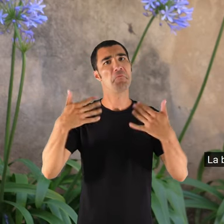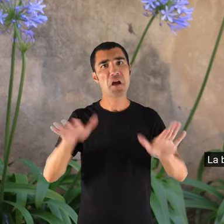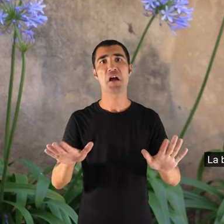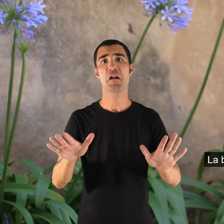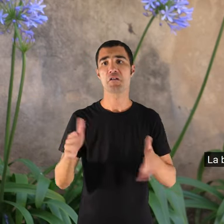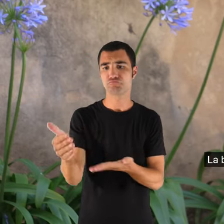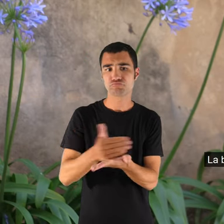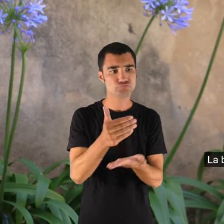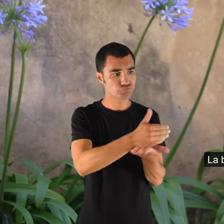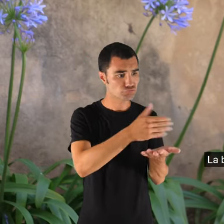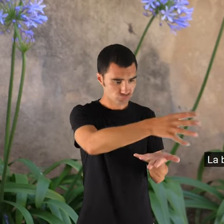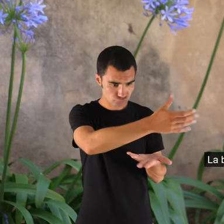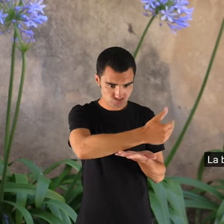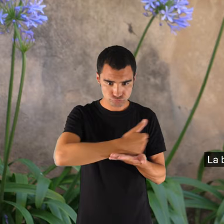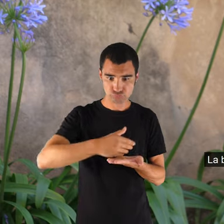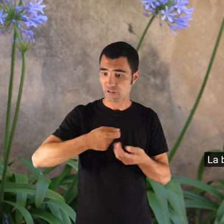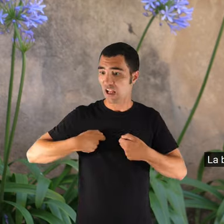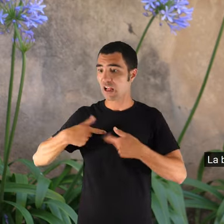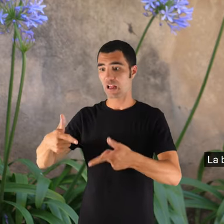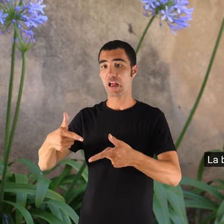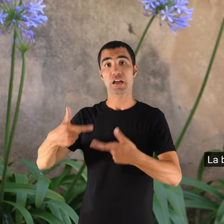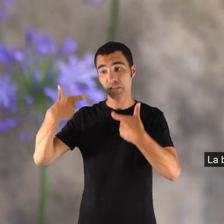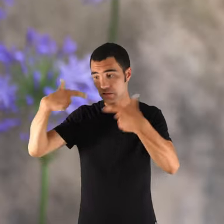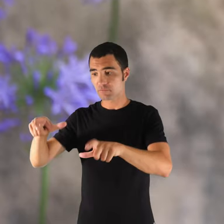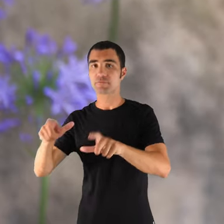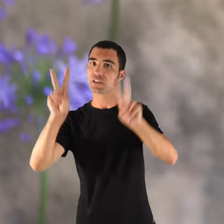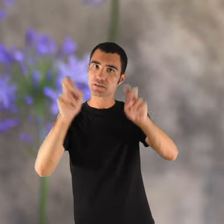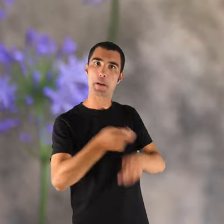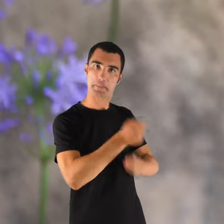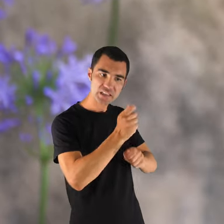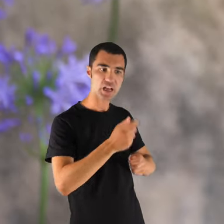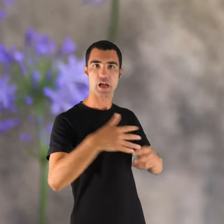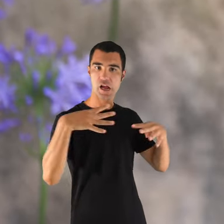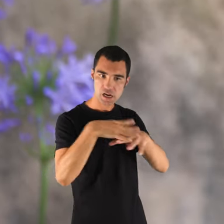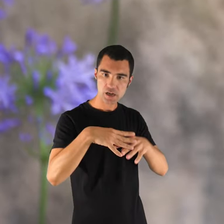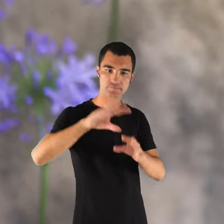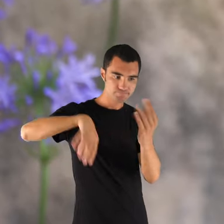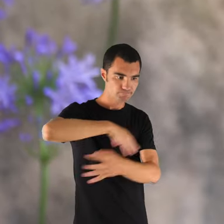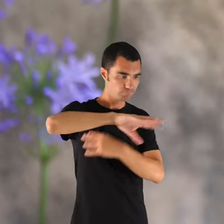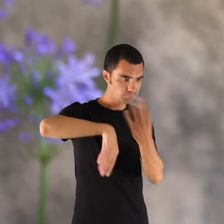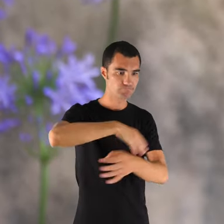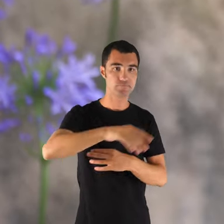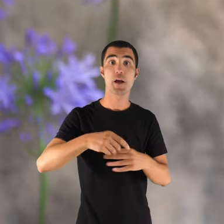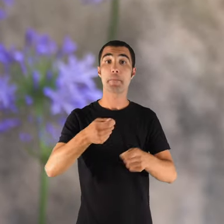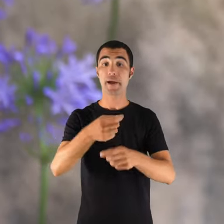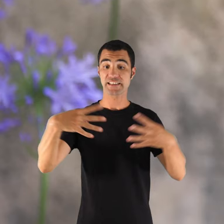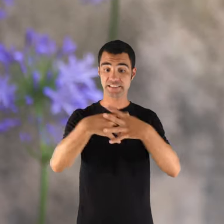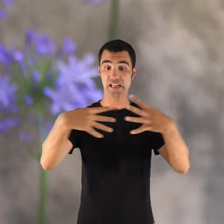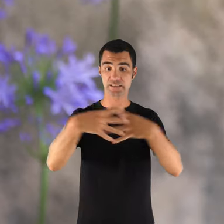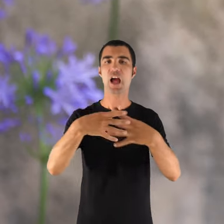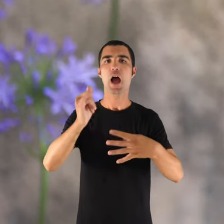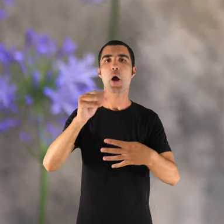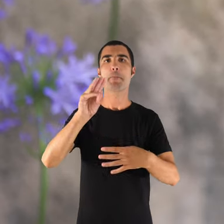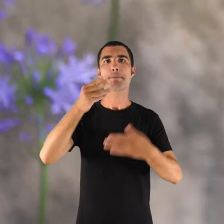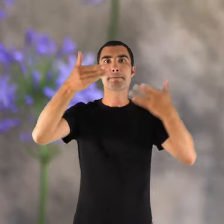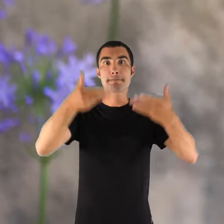el que guanyava ho gastava en coses de pescar, de les xerxes, perquè duen plom